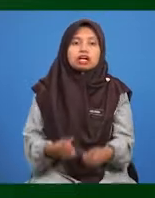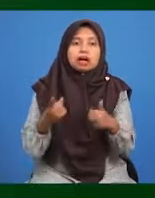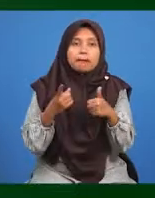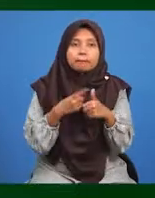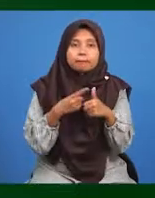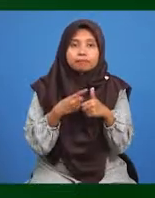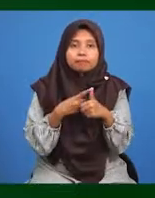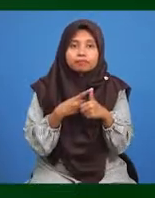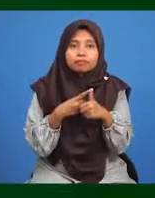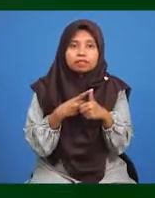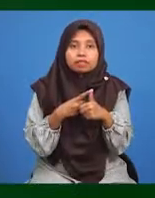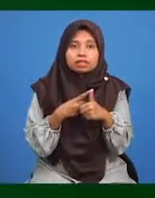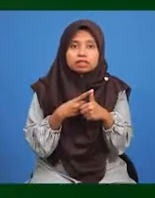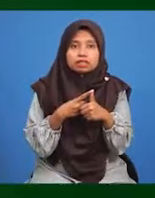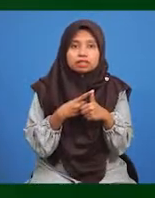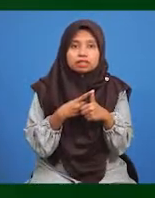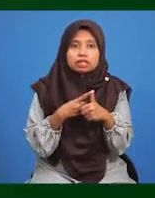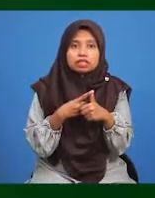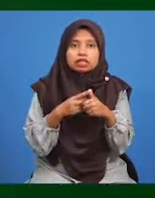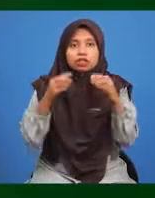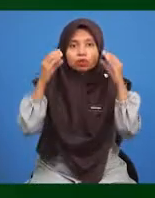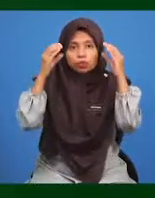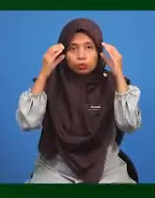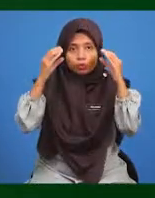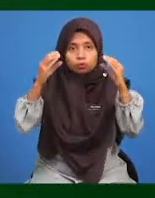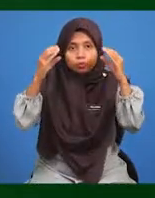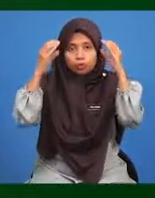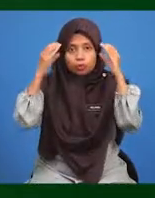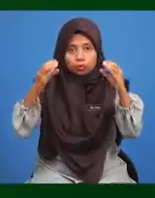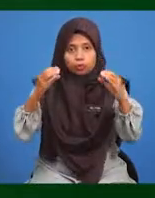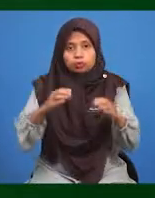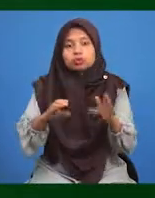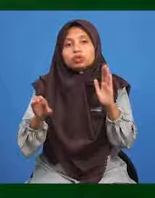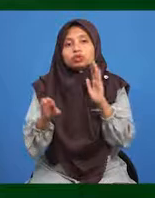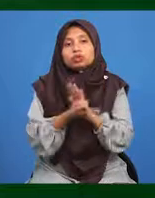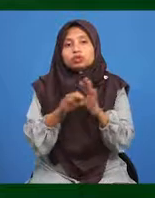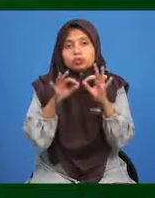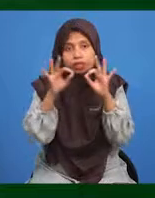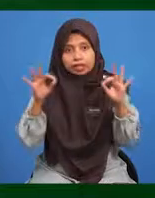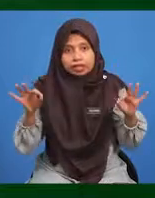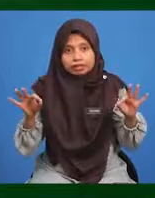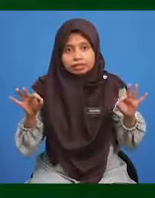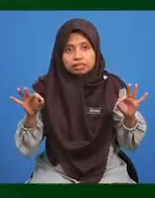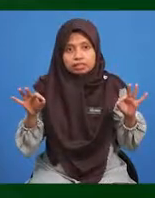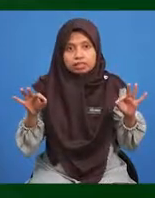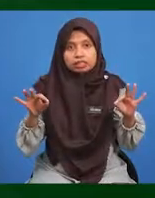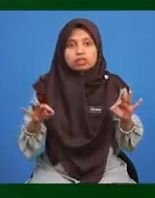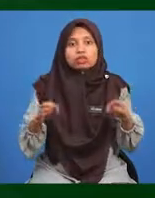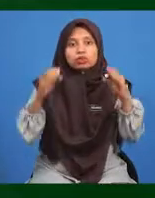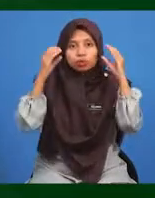Perkataan pertama ialah guru-guru. Contoh ayatnya